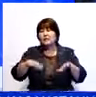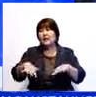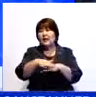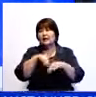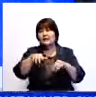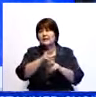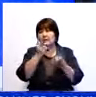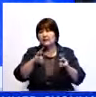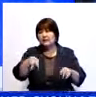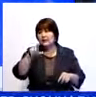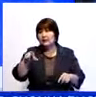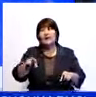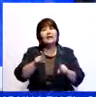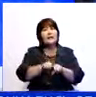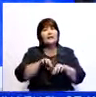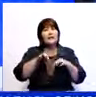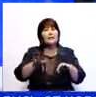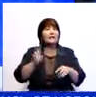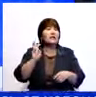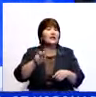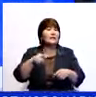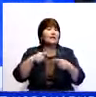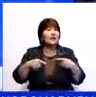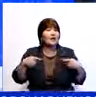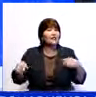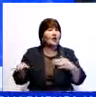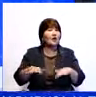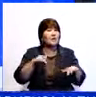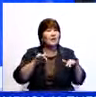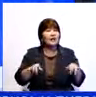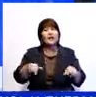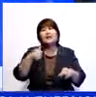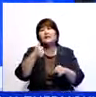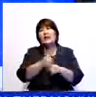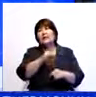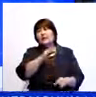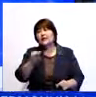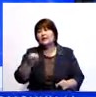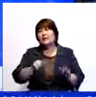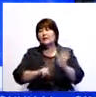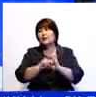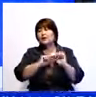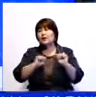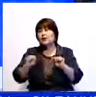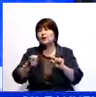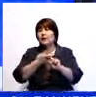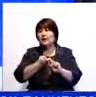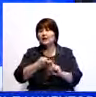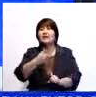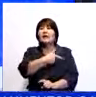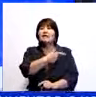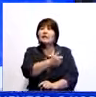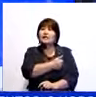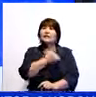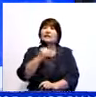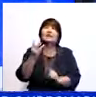массового скопления людей, не проводить и не посещать различные мероприятия. Самый эффективный путь защиты от вируса – вакцинация